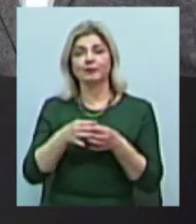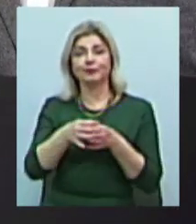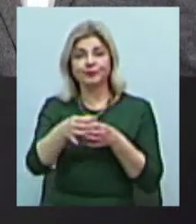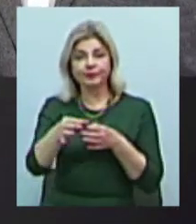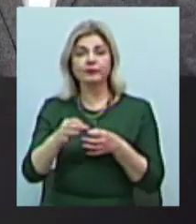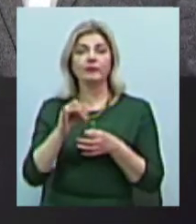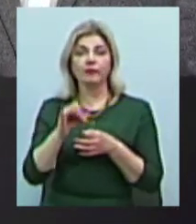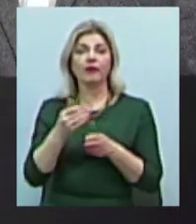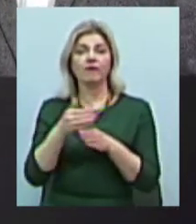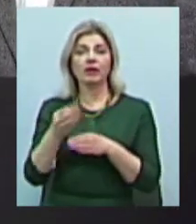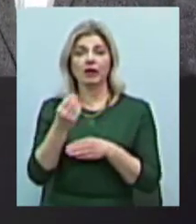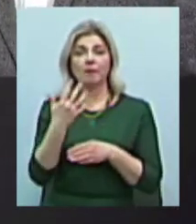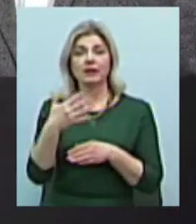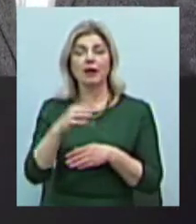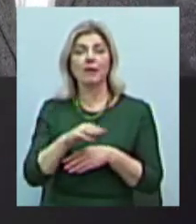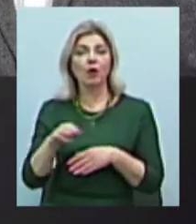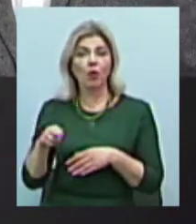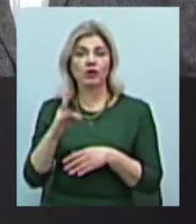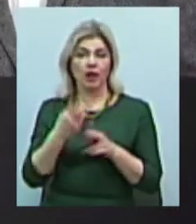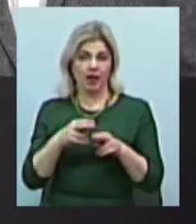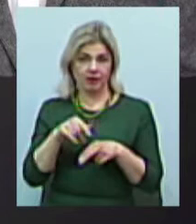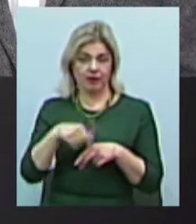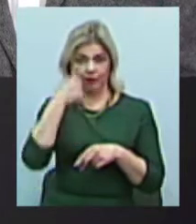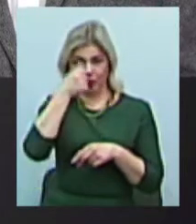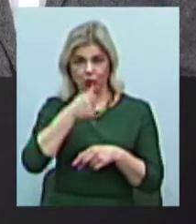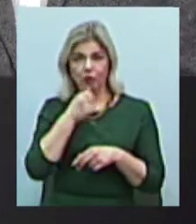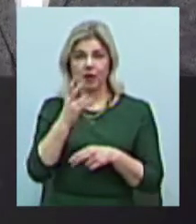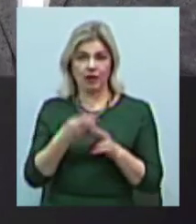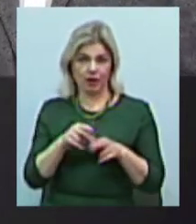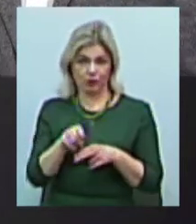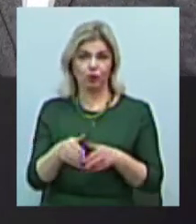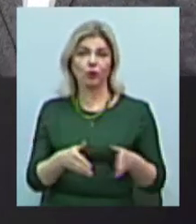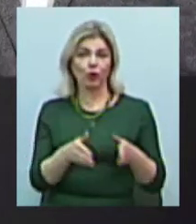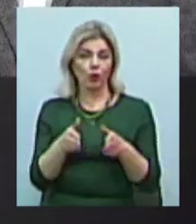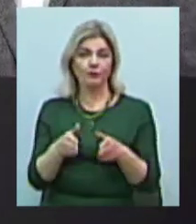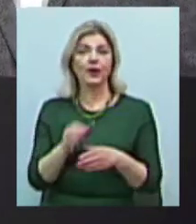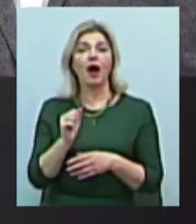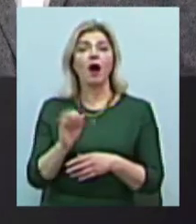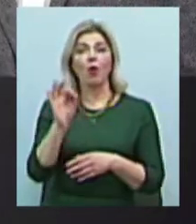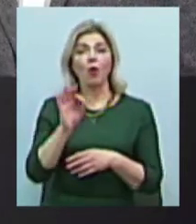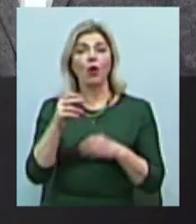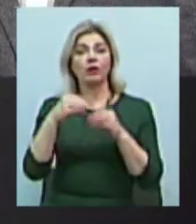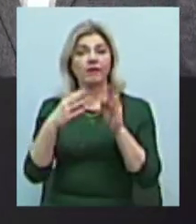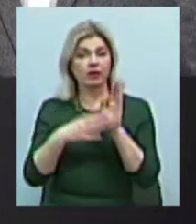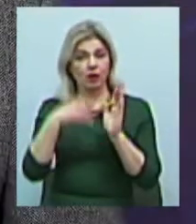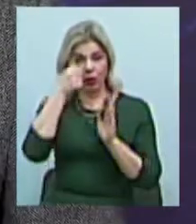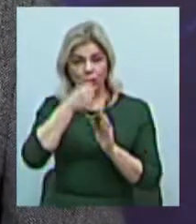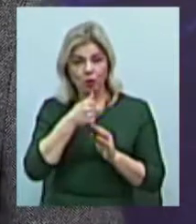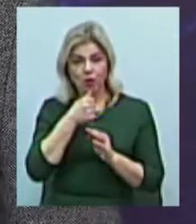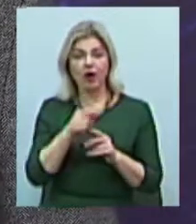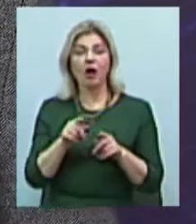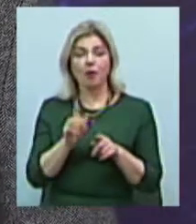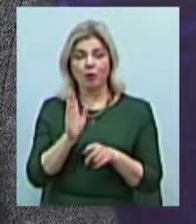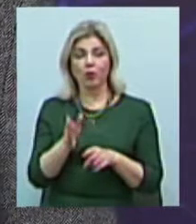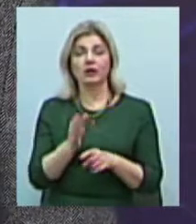Також виділені кошти 50 мільйонів на цей рік на цю дорогу. Щодо 2019 року, звичайно, акценти ми